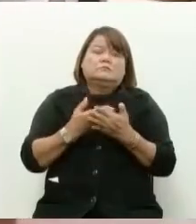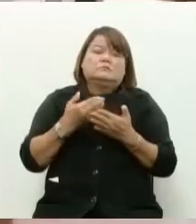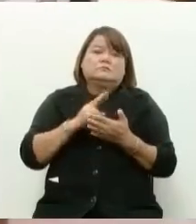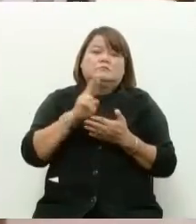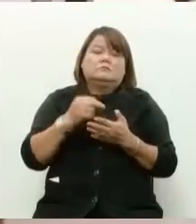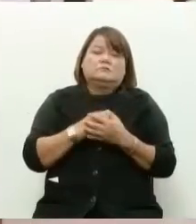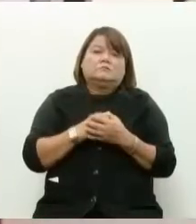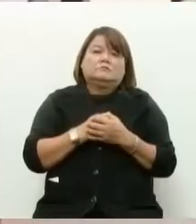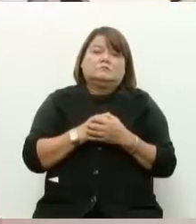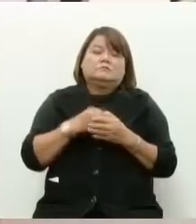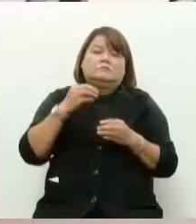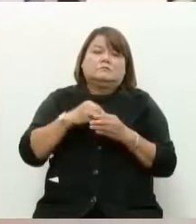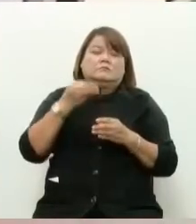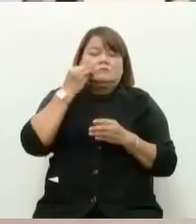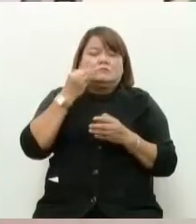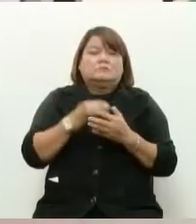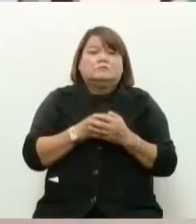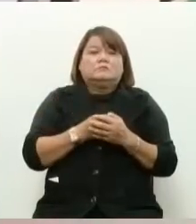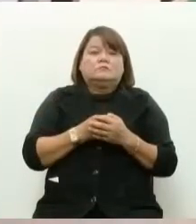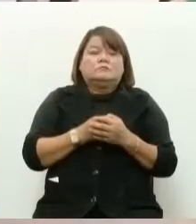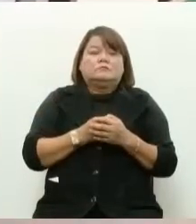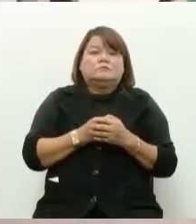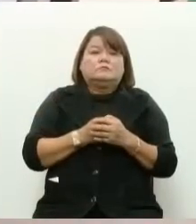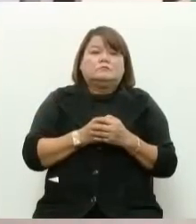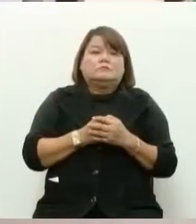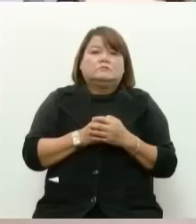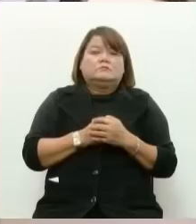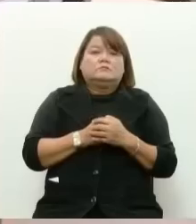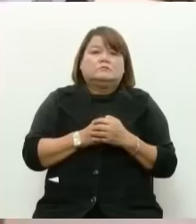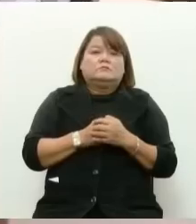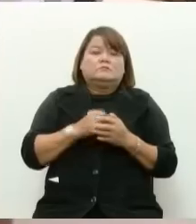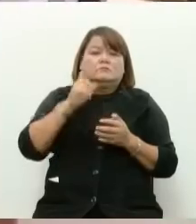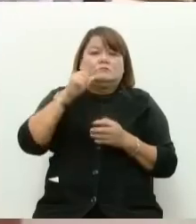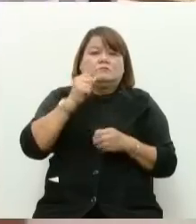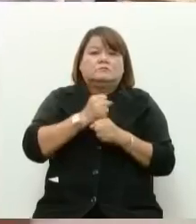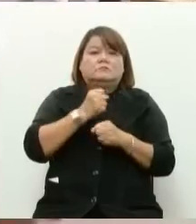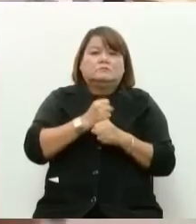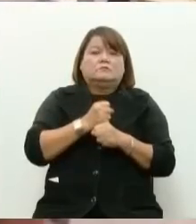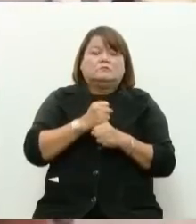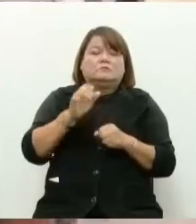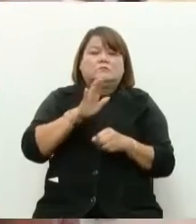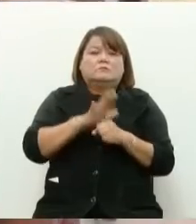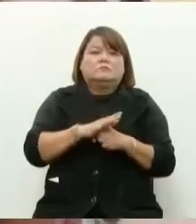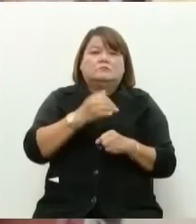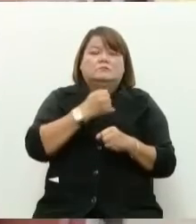ายภายในบ้านอะไรเงี้ยค่ะแล้วก็ก็คือแม่ก็ทำงานไม่พอใ